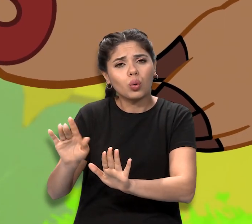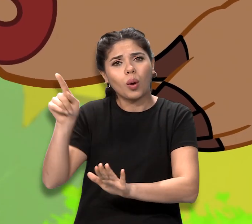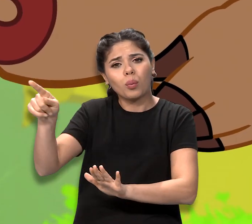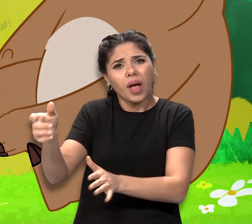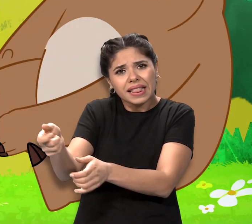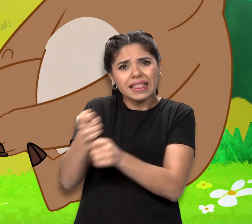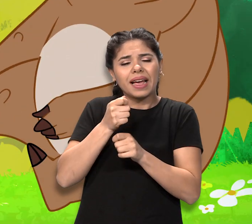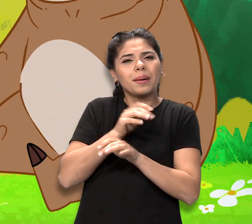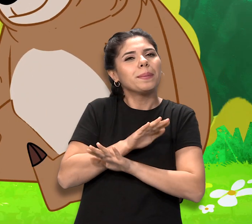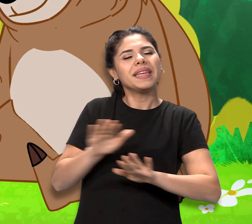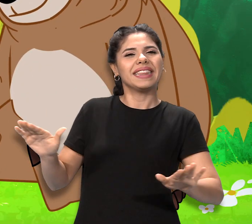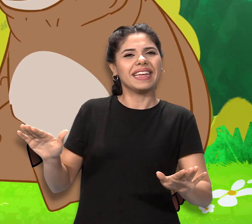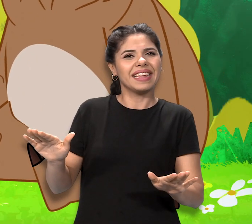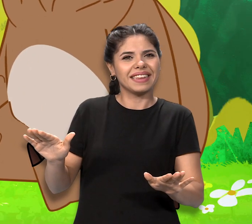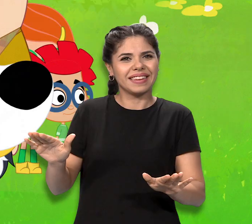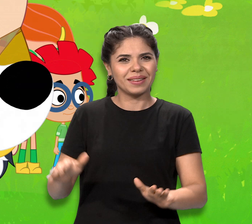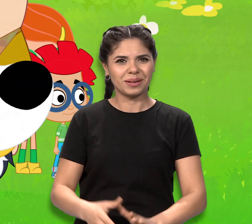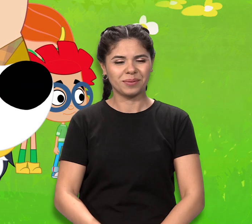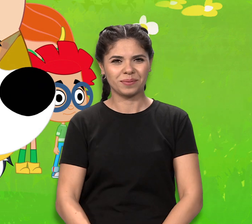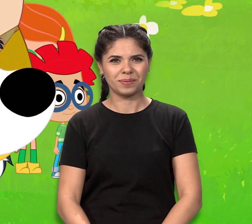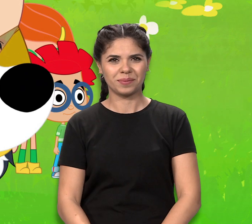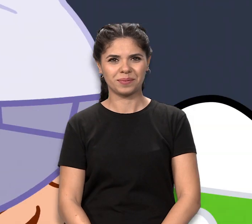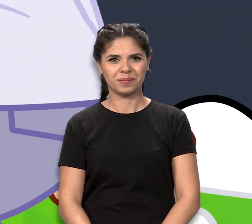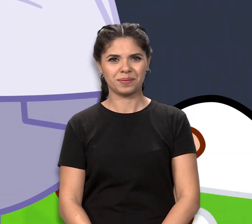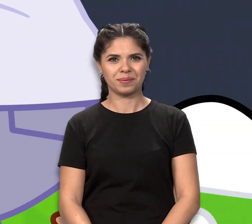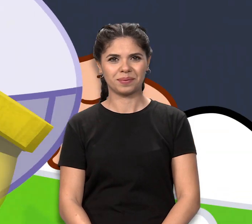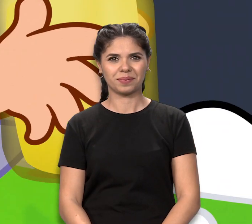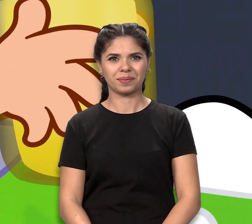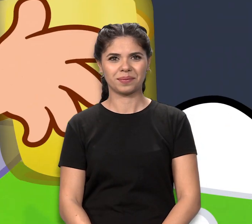Alıyorum. Geçti geçti.